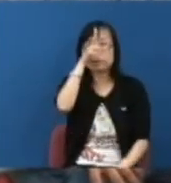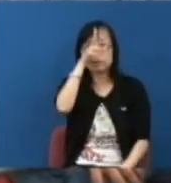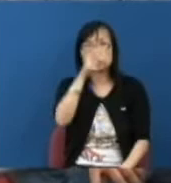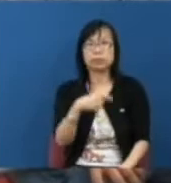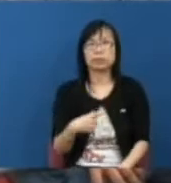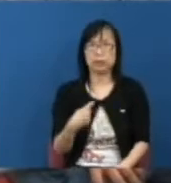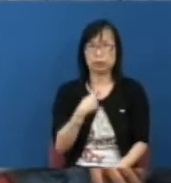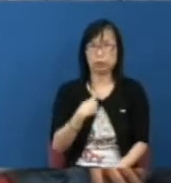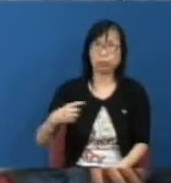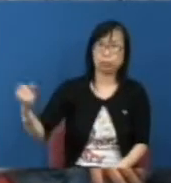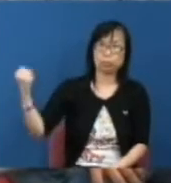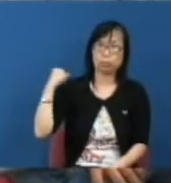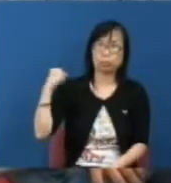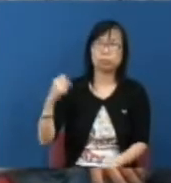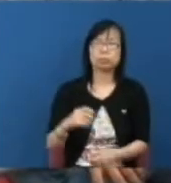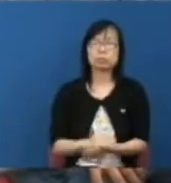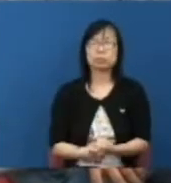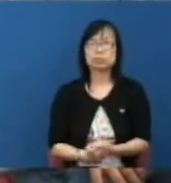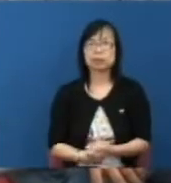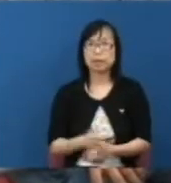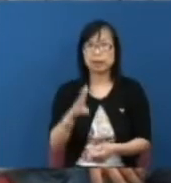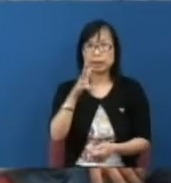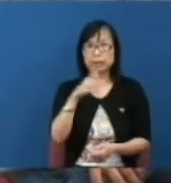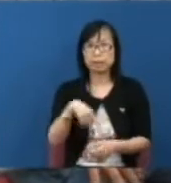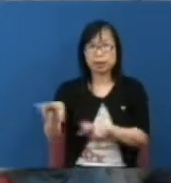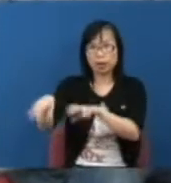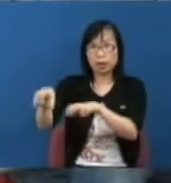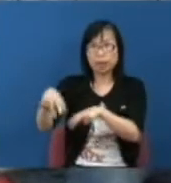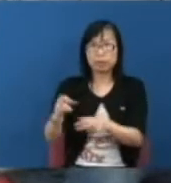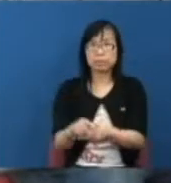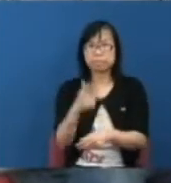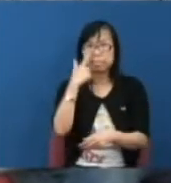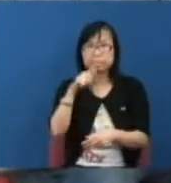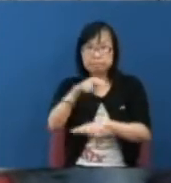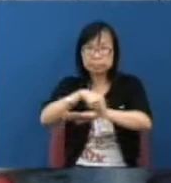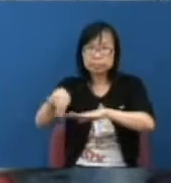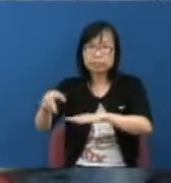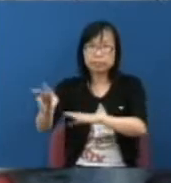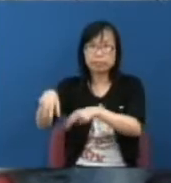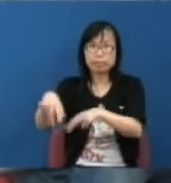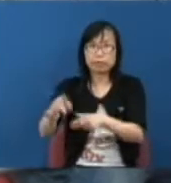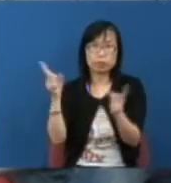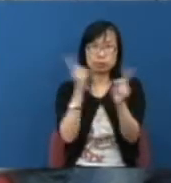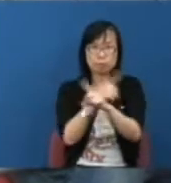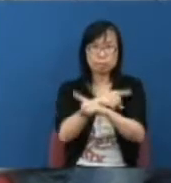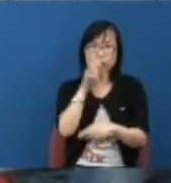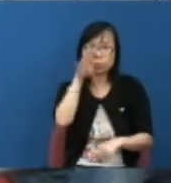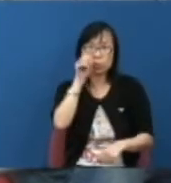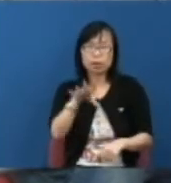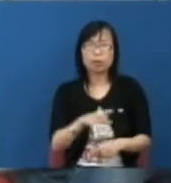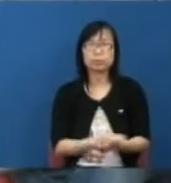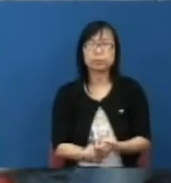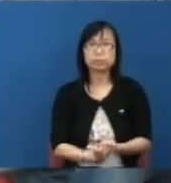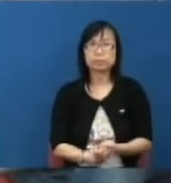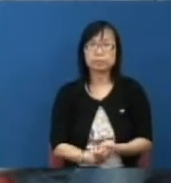出下力，因為嗱早前咧亦都睇到啦，鄉議局啦嚇，新界鄉議局亦都即係代表啲村民亦都發表咗啲意見，就話究